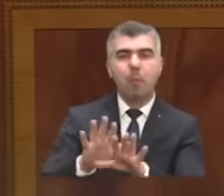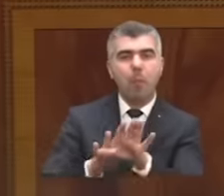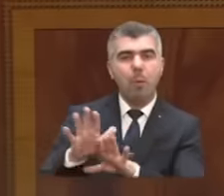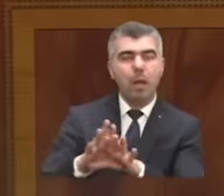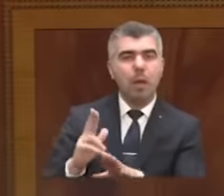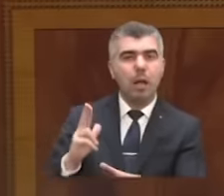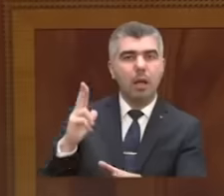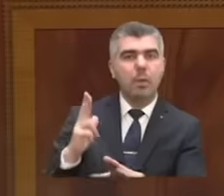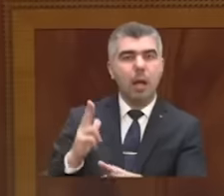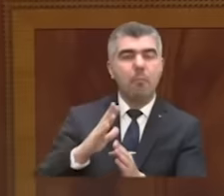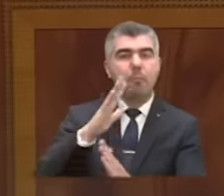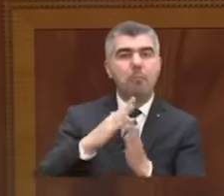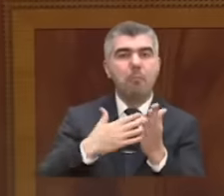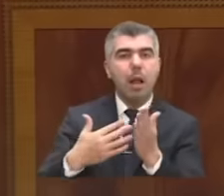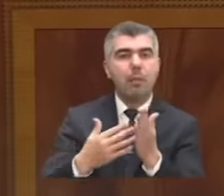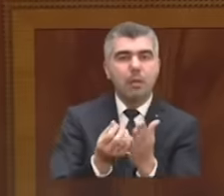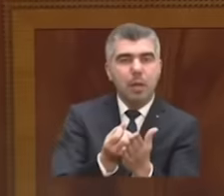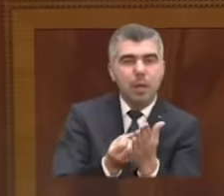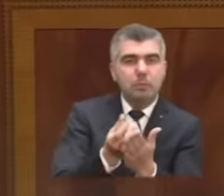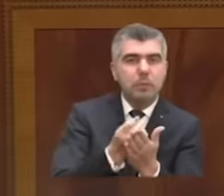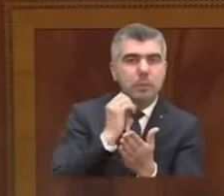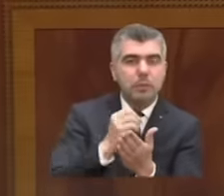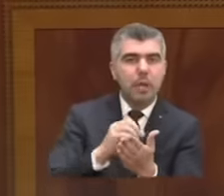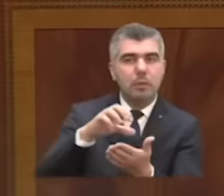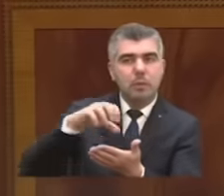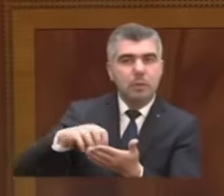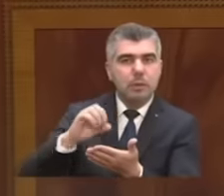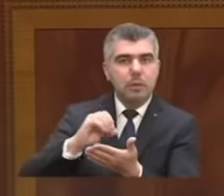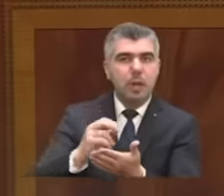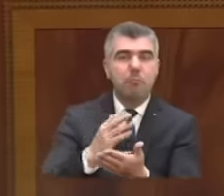بينهم، بادرت إلى إطلاق البرنامج